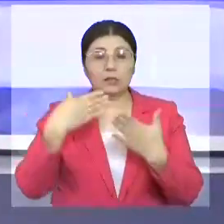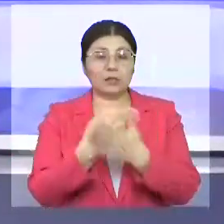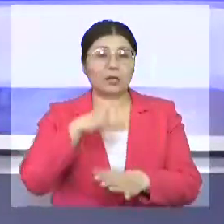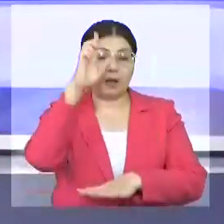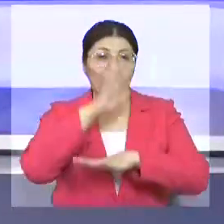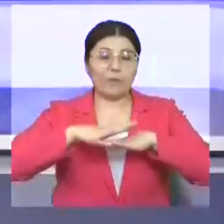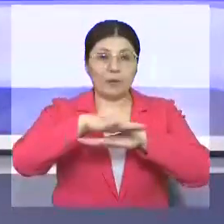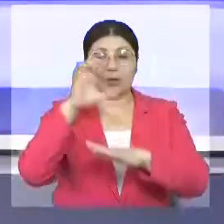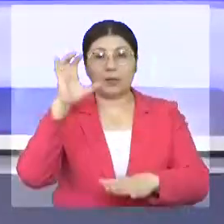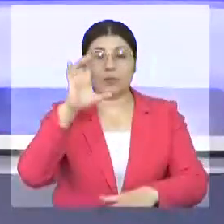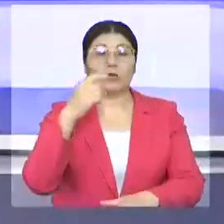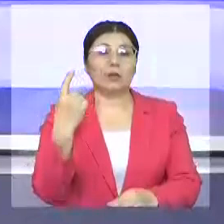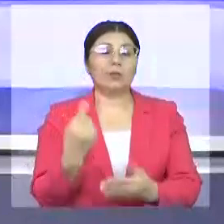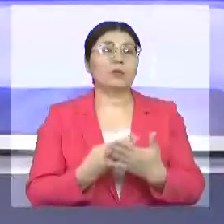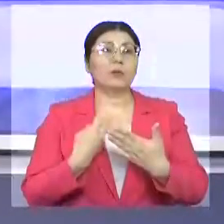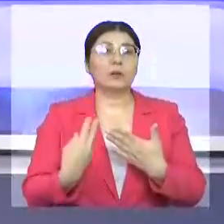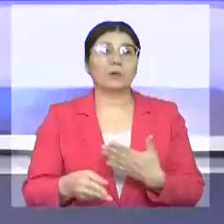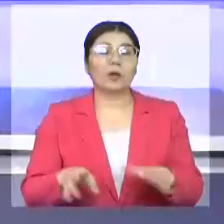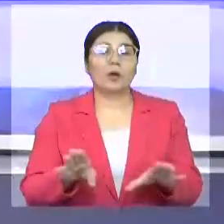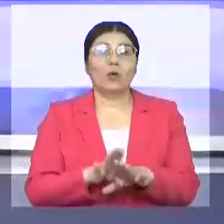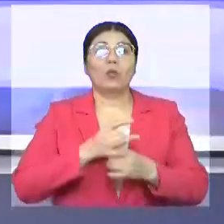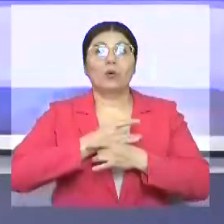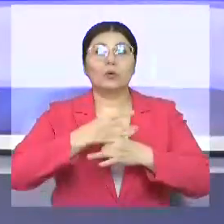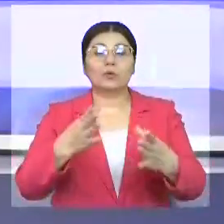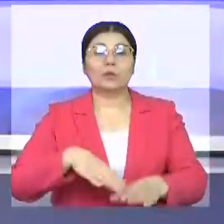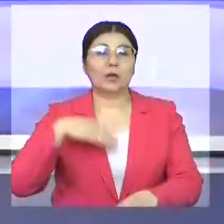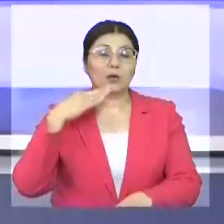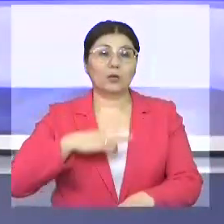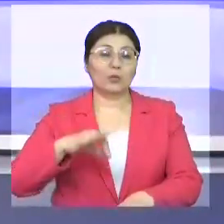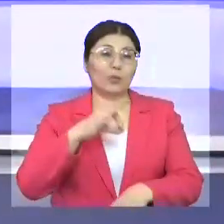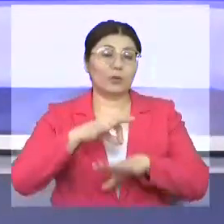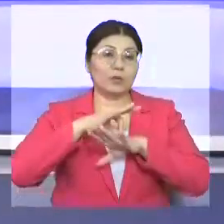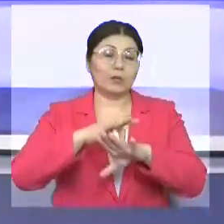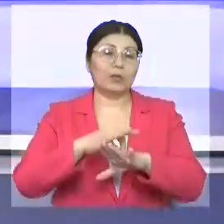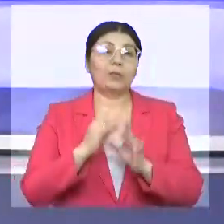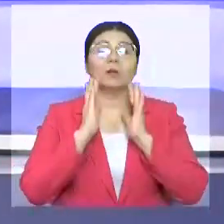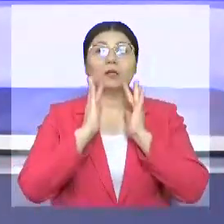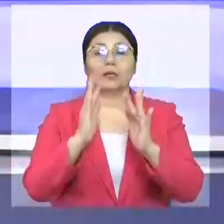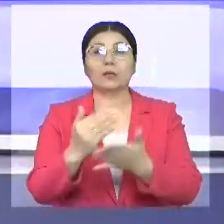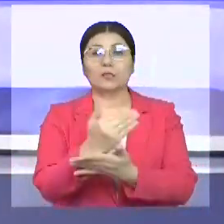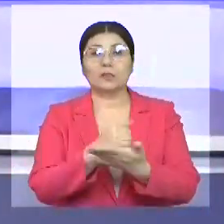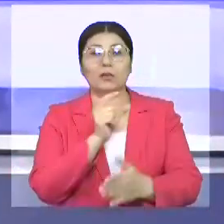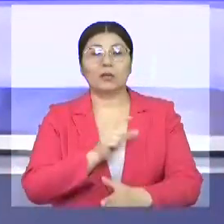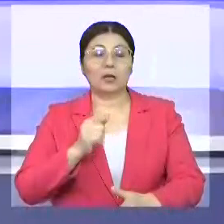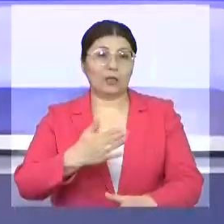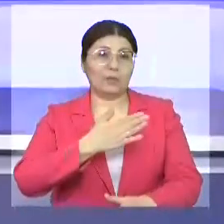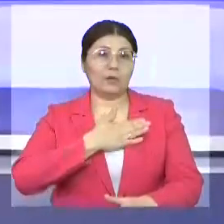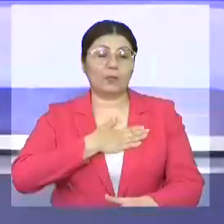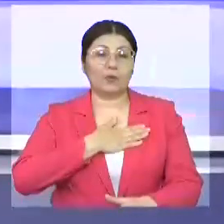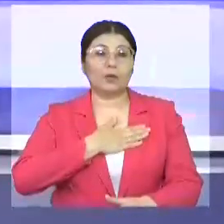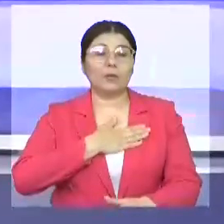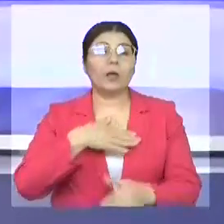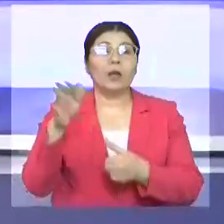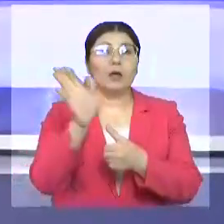мемлекеттік рәміздері алғаш рет бекітілді. Айтулы мереке біздің өңірде де ұлықталды. Орталық саябаққа жиналған көпшілік гимнді орындап, ту